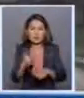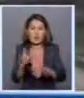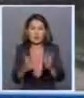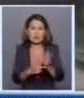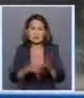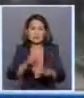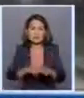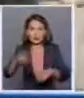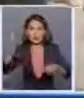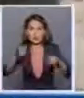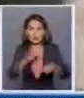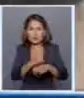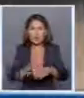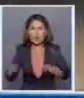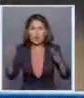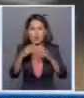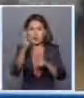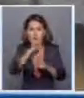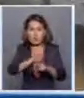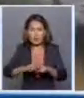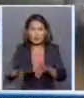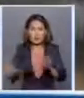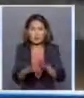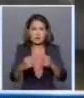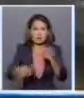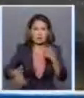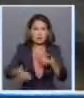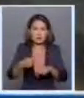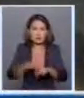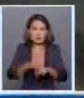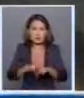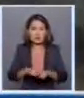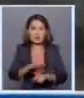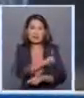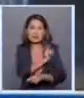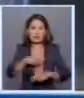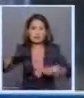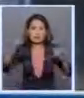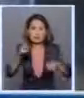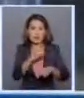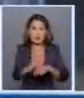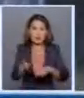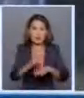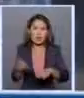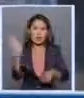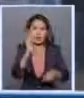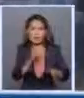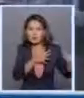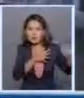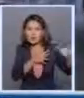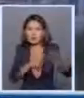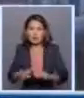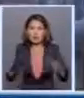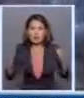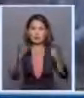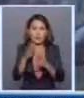тұрған. Салдарынан жүздеген адам баспанасыз қалып, қауіпсіз жерге көшуге мәжбүр болды. Бұл аздай шелектеп жауған жаңбыр кесірінен өңірде лай көшкіні